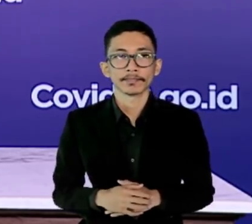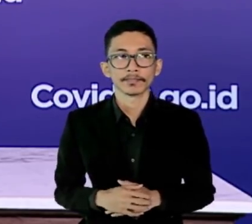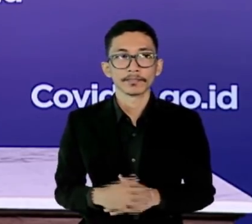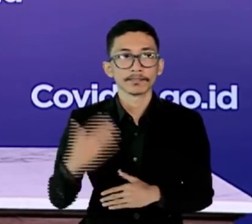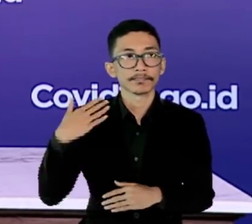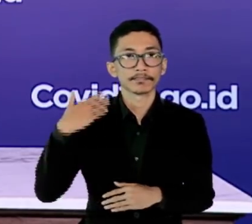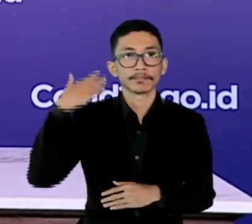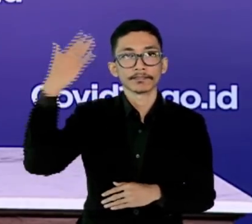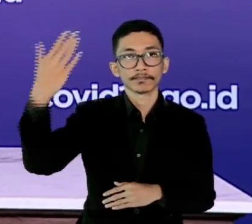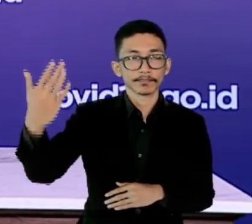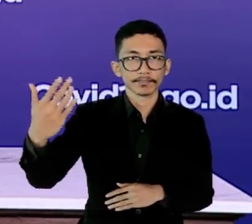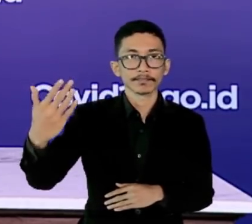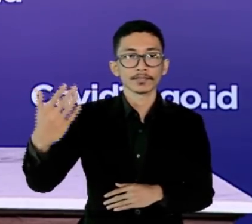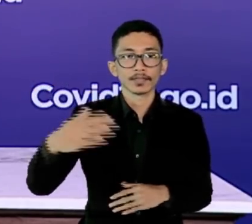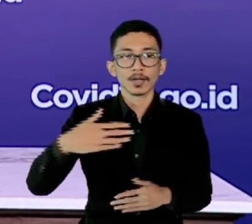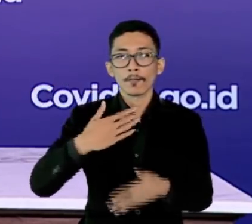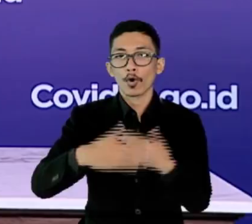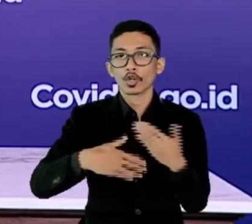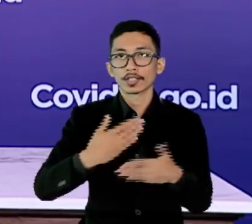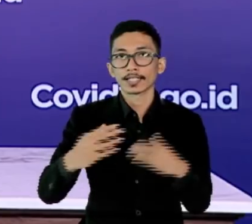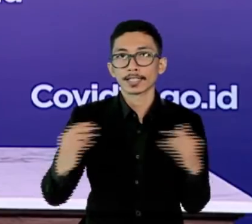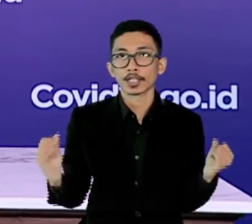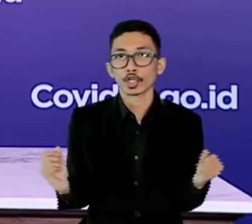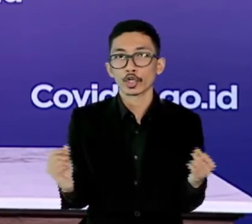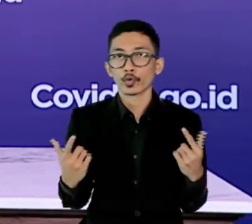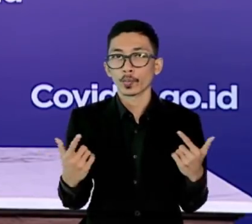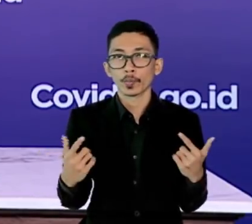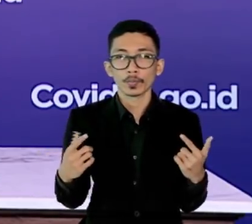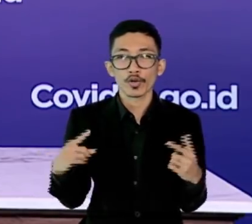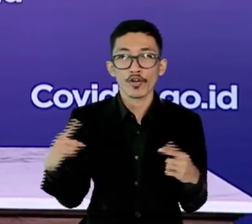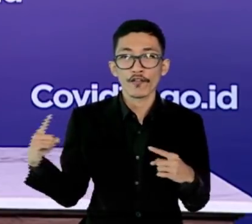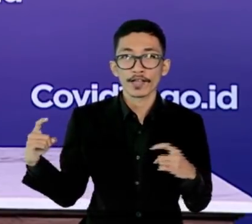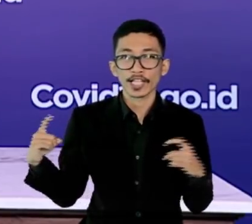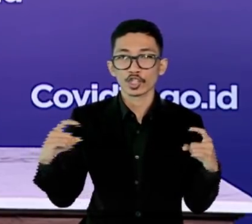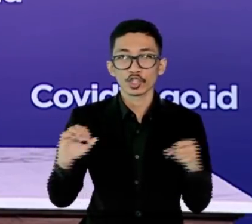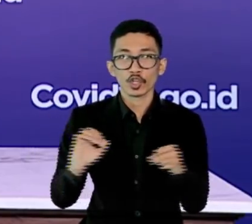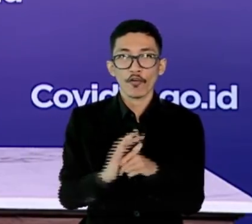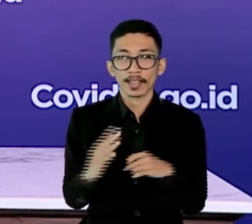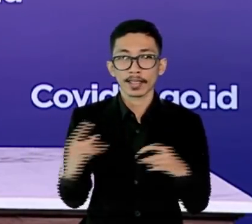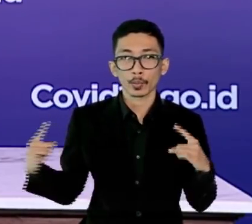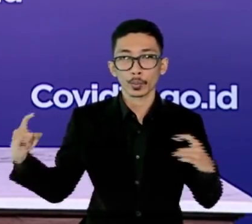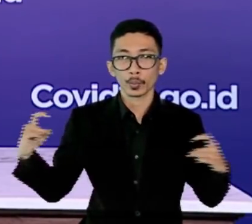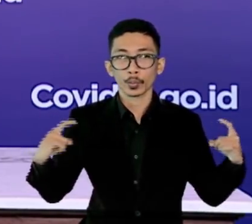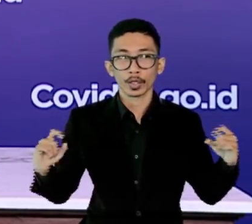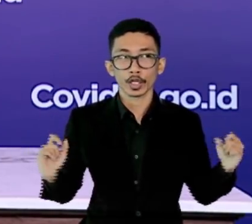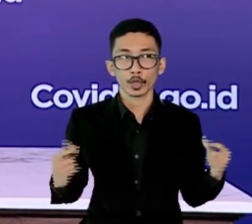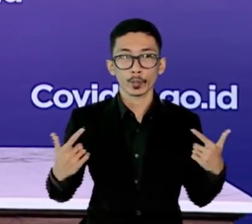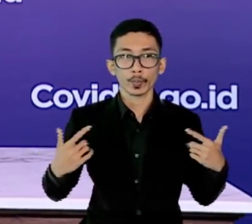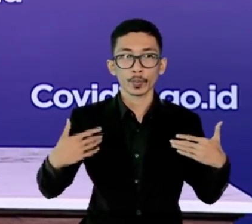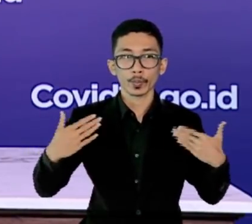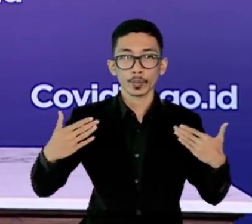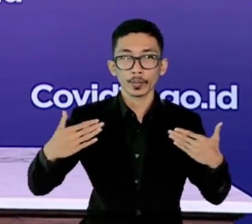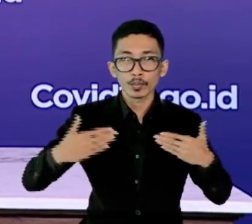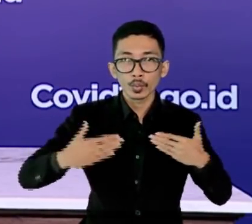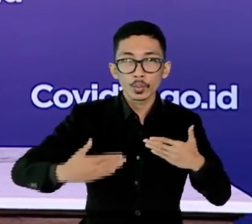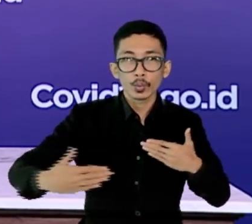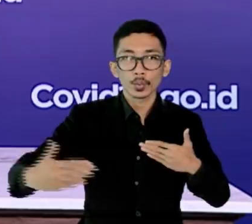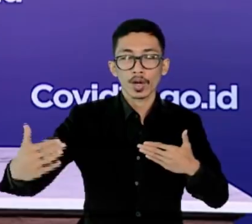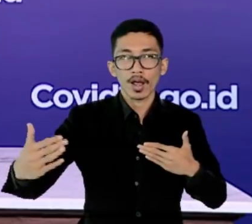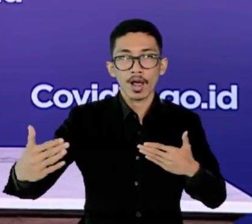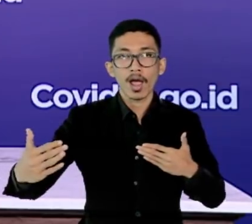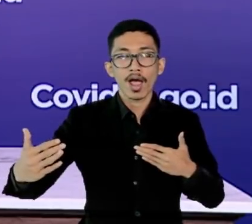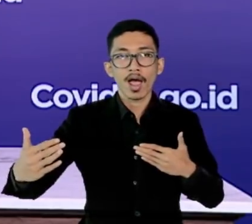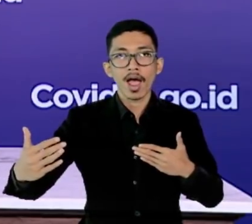Kedepannya, seiring dengan proses hidup bersama COVID-19, pemerintah berkomitmen meningkatkan kualitas surveillance